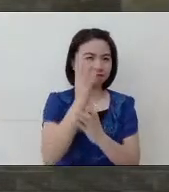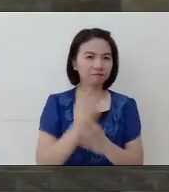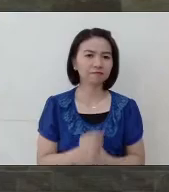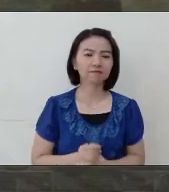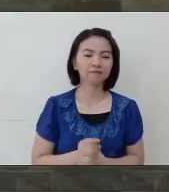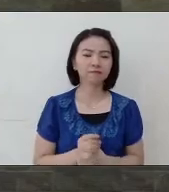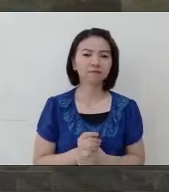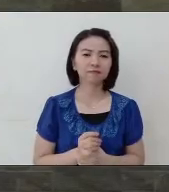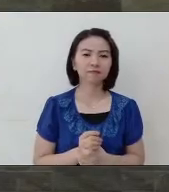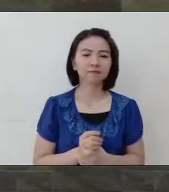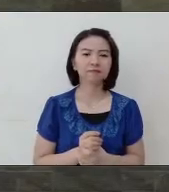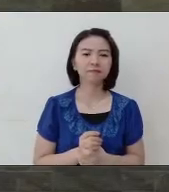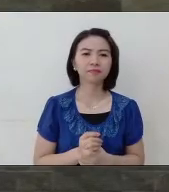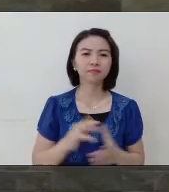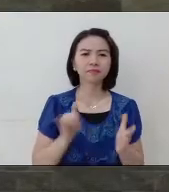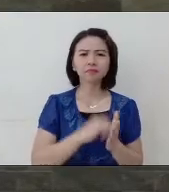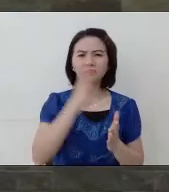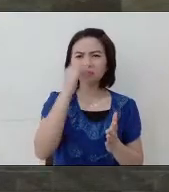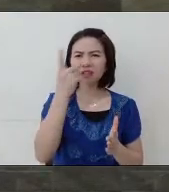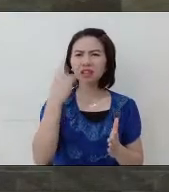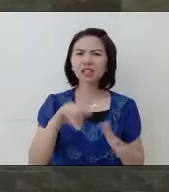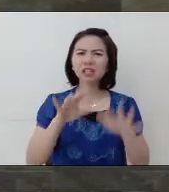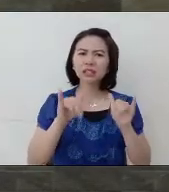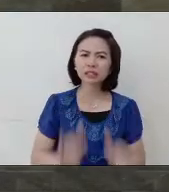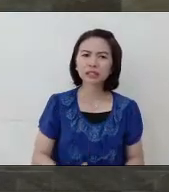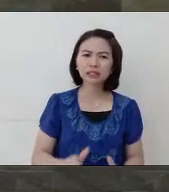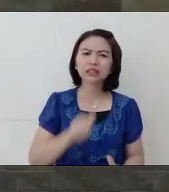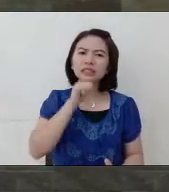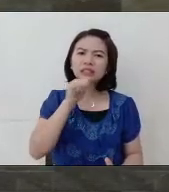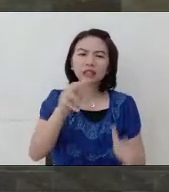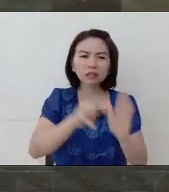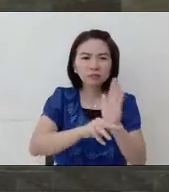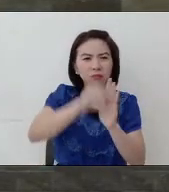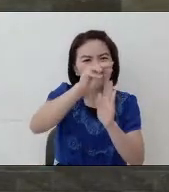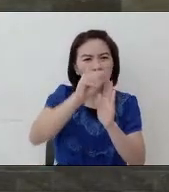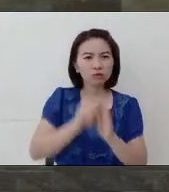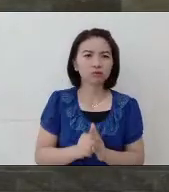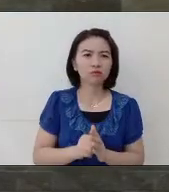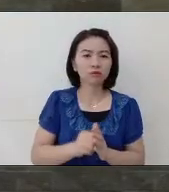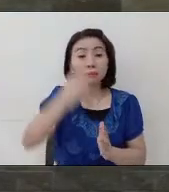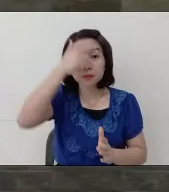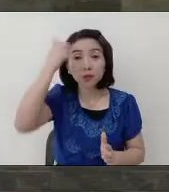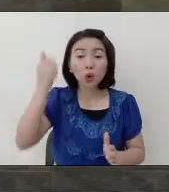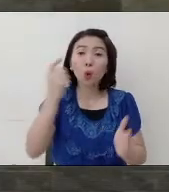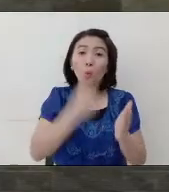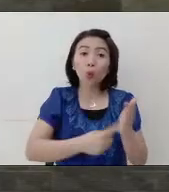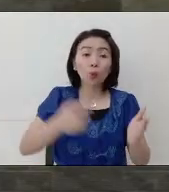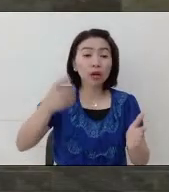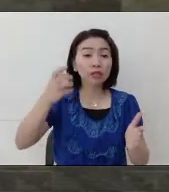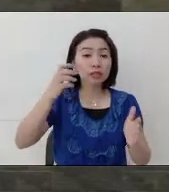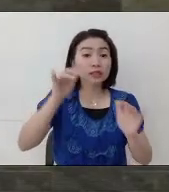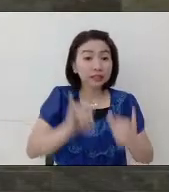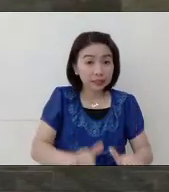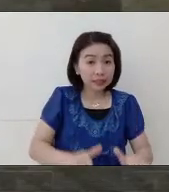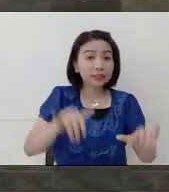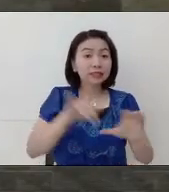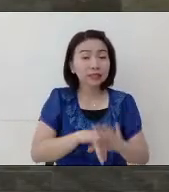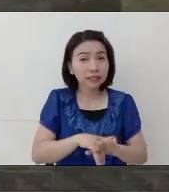Okay? Kaya nananatiling immature sapagkat ang nananatili sa kanya is the opposite of the super